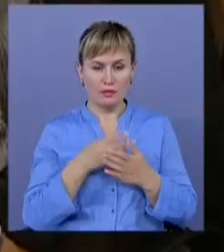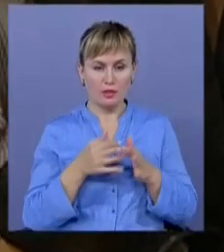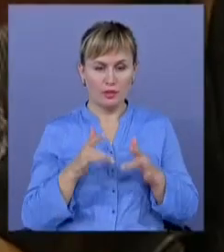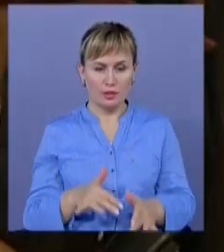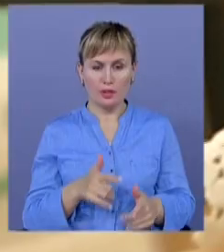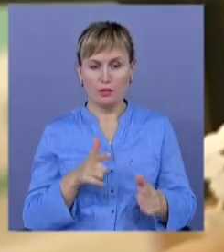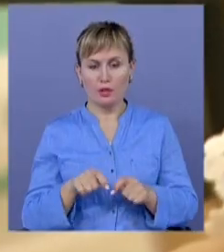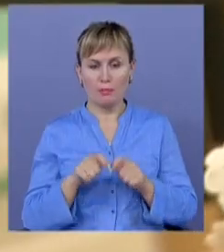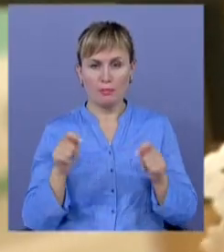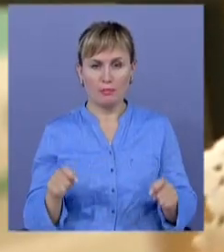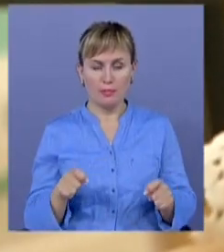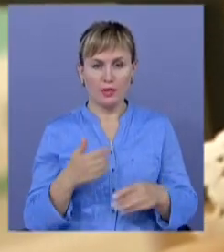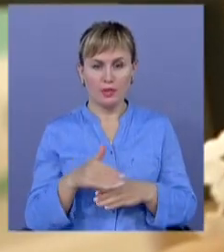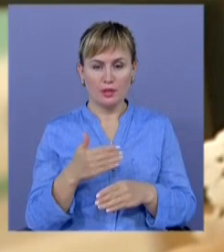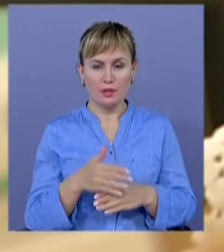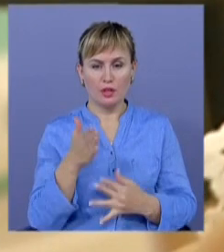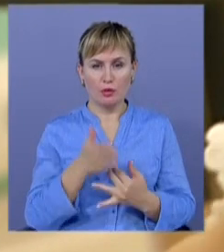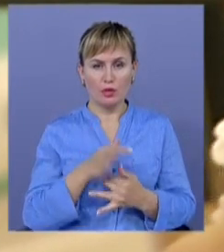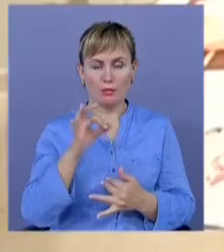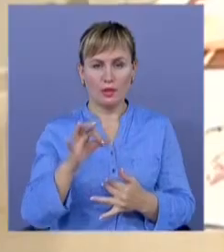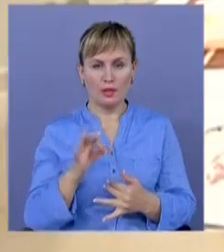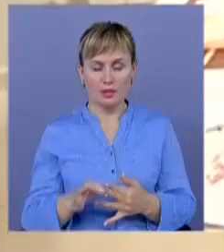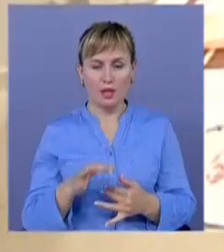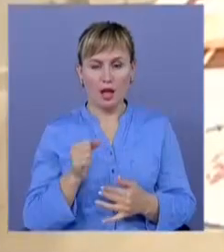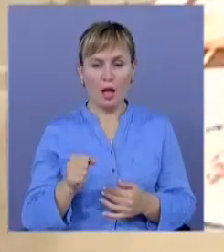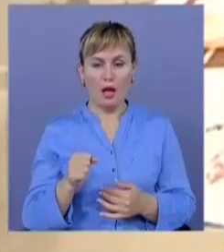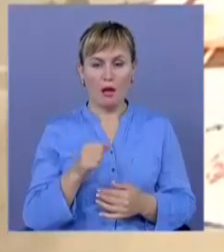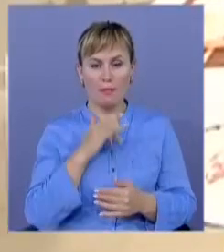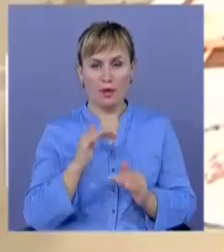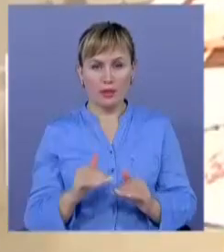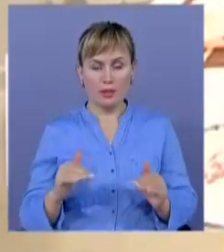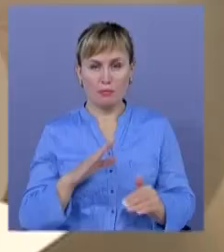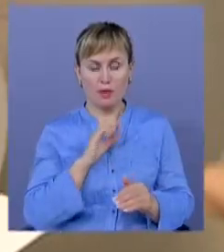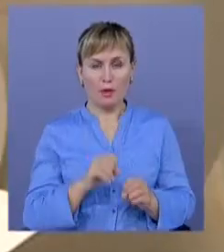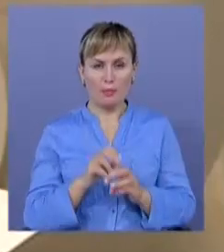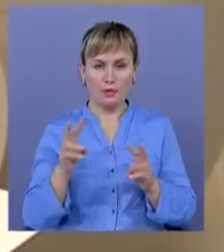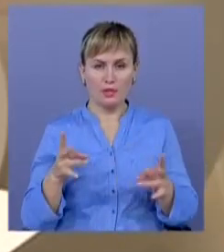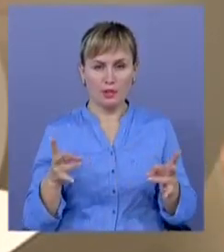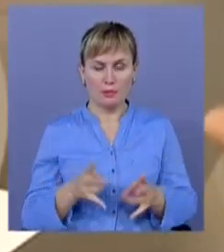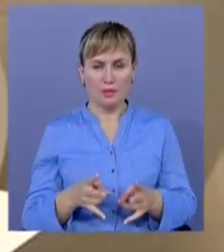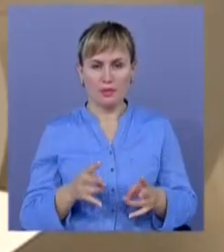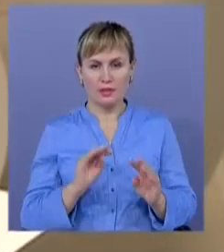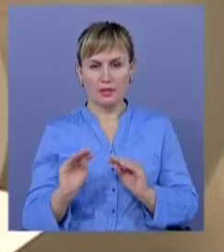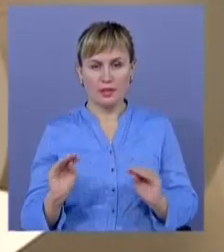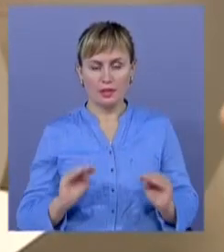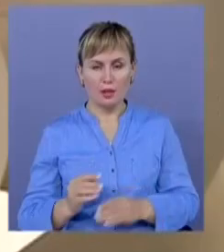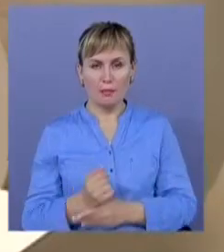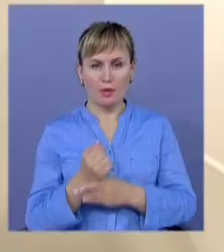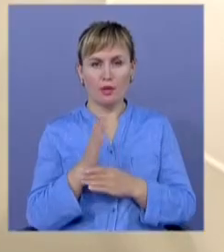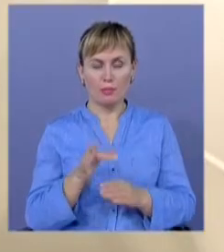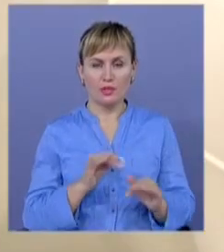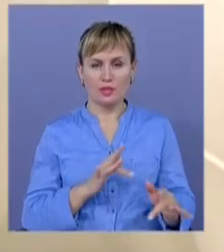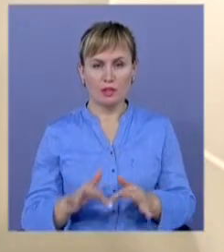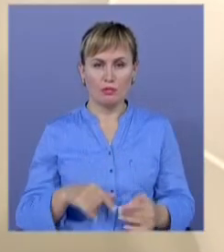готовы помочь. Им предоставят кредит под льготные проценты, а предприимчивых многодетных мам обеспечат необходимой техникой. Поддержку окажут и